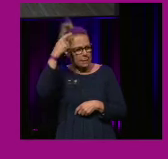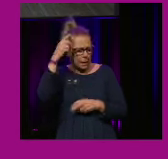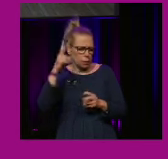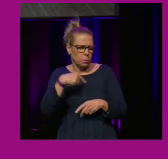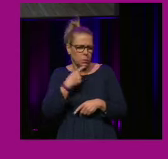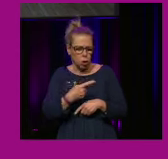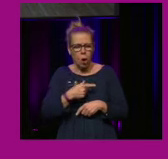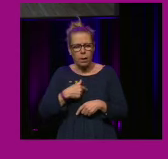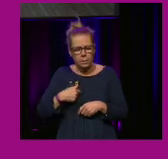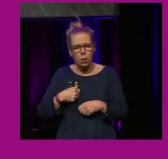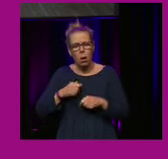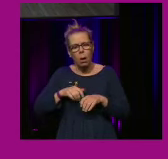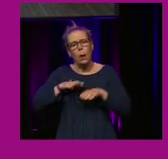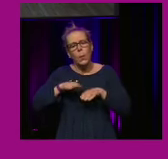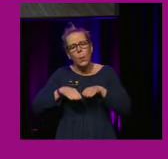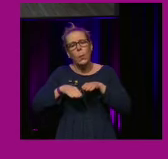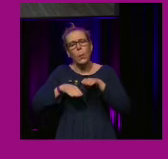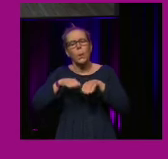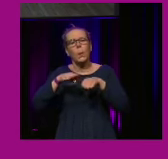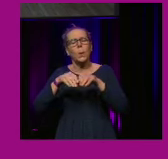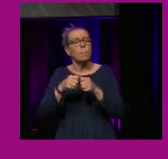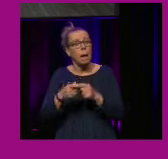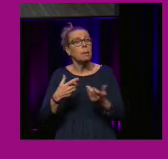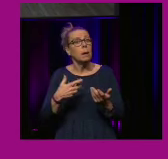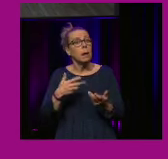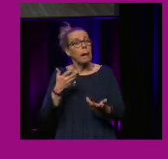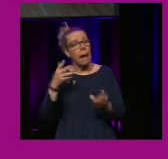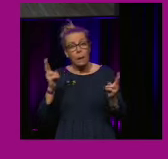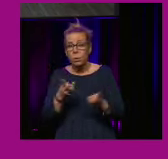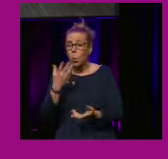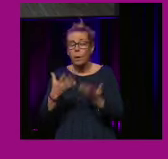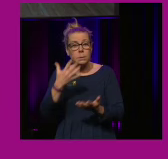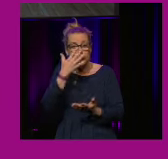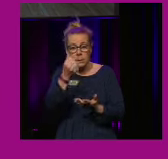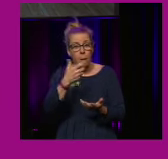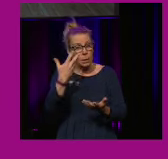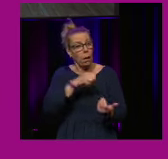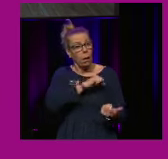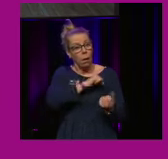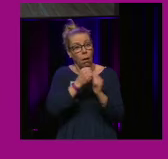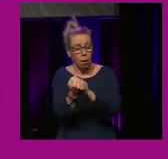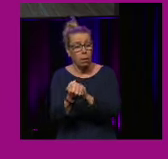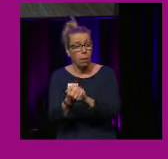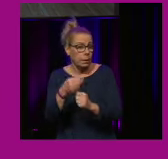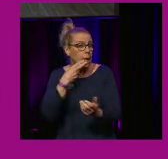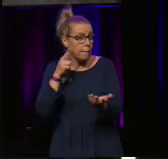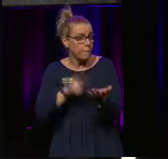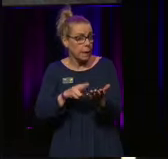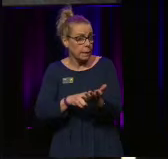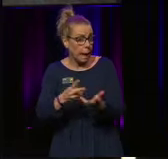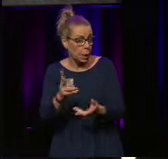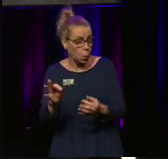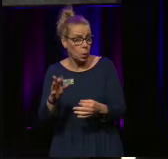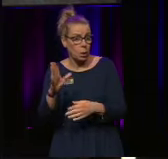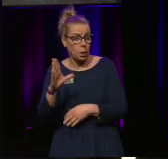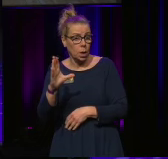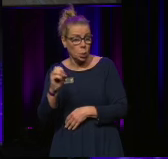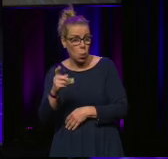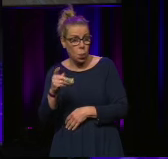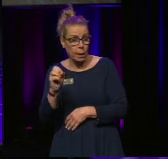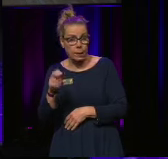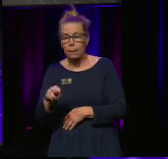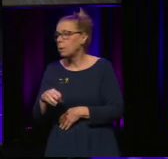men att det går att ändra så snabbt är väl ett faktum, Joakim? Ja, och det är ett problem. Det här är